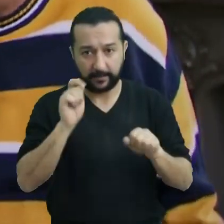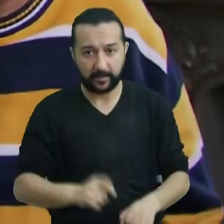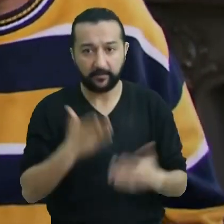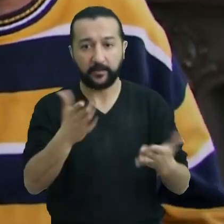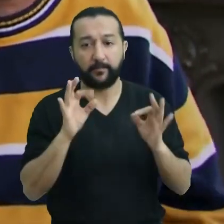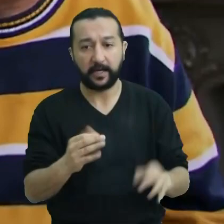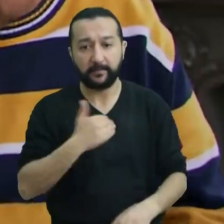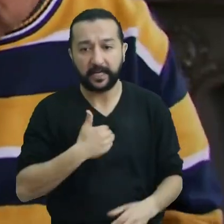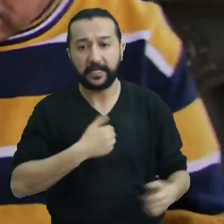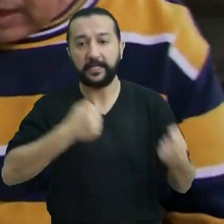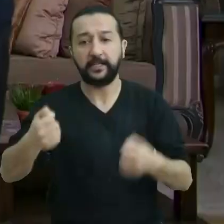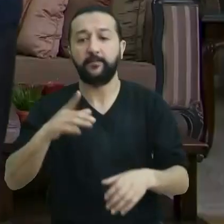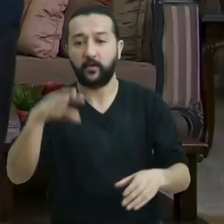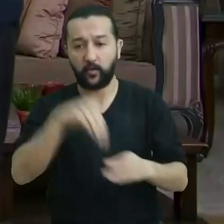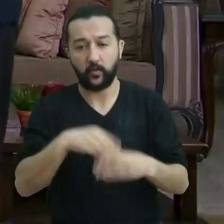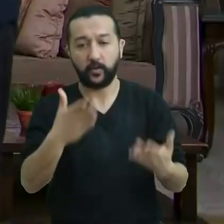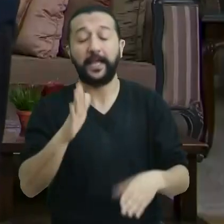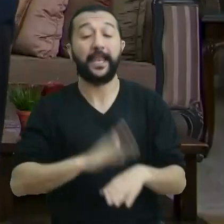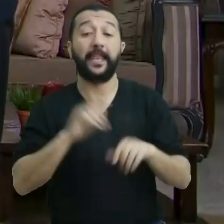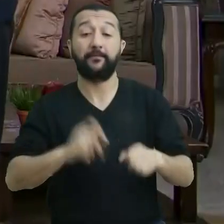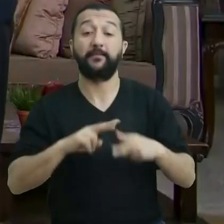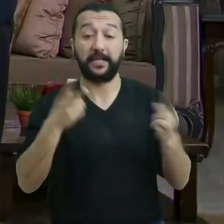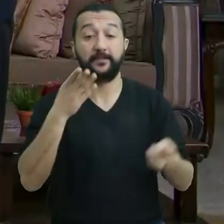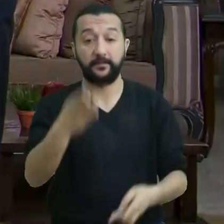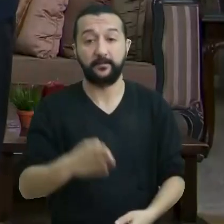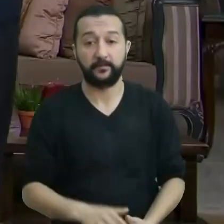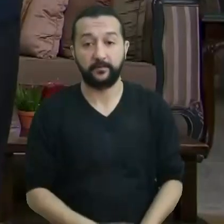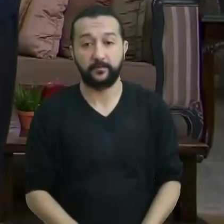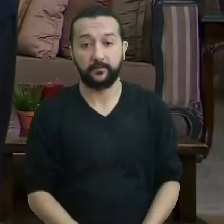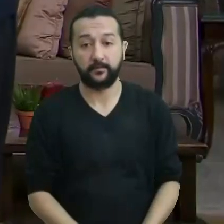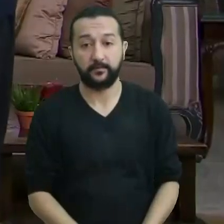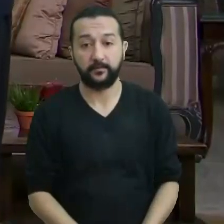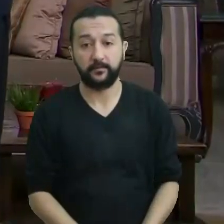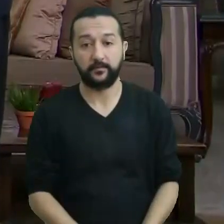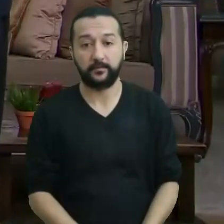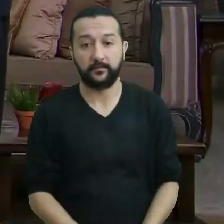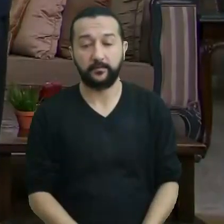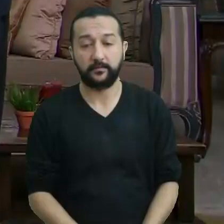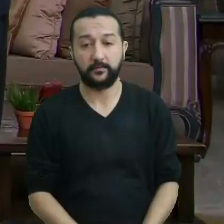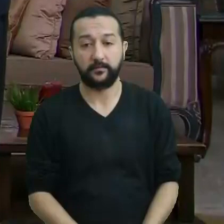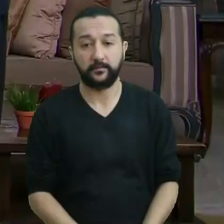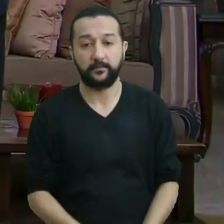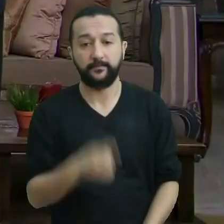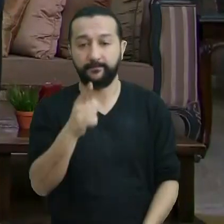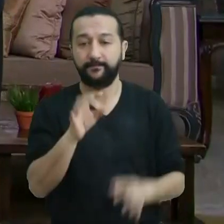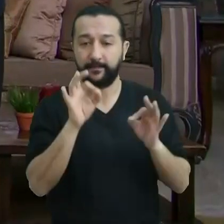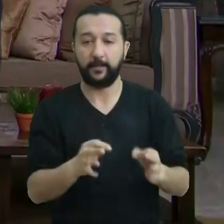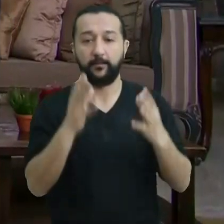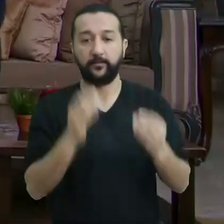mi? Bari bana taşıtma. Koş lan. Ne yapayım ben? Aç. Hadi aç. Fotoğraf tencerenin altına yapışmış olarak poşetin içine